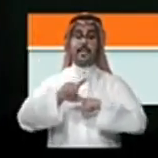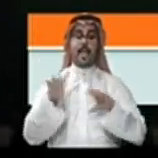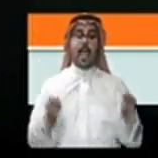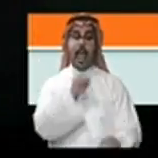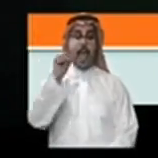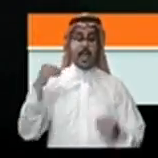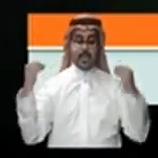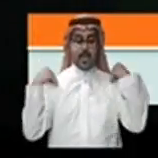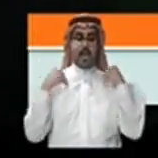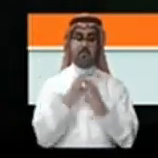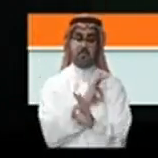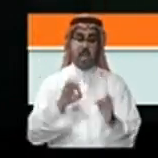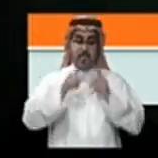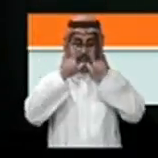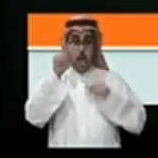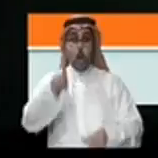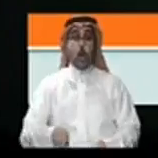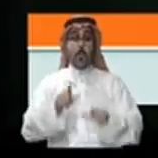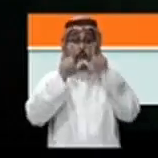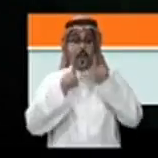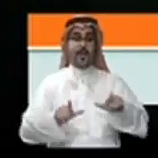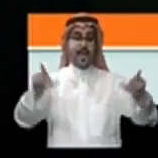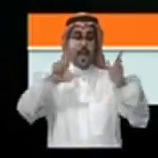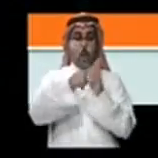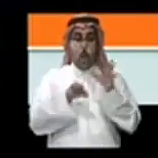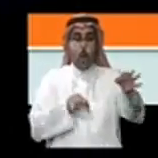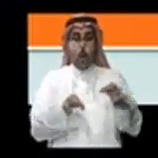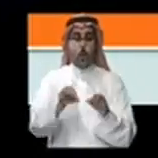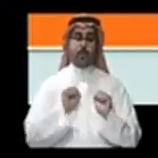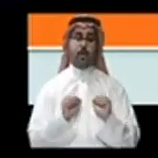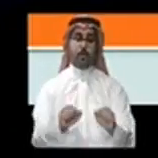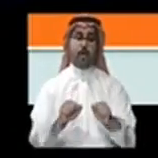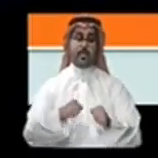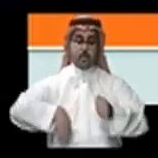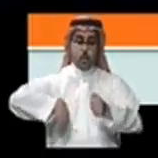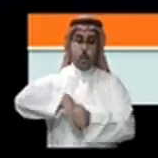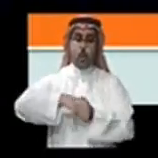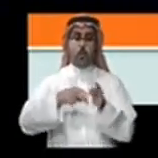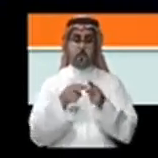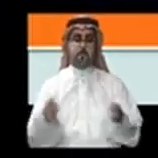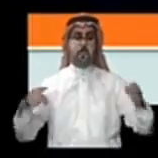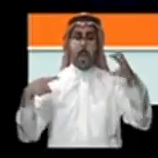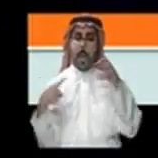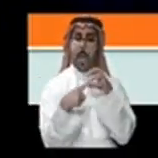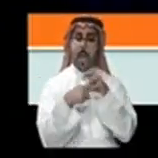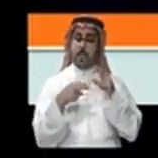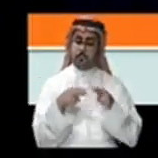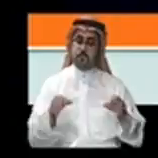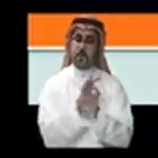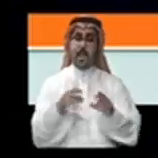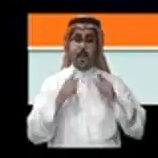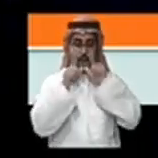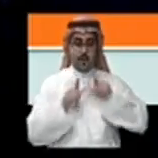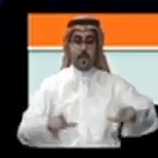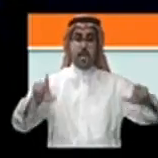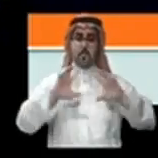عن استراتيجية دعم الأندية الرياضية التي تقوم على تشغيل وتطوير هذه الأندية لضمان استدامتها